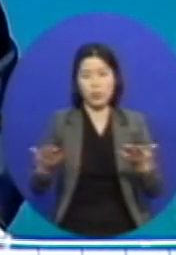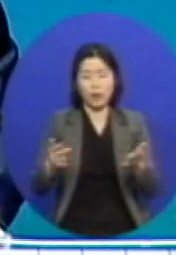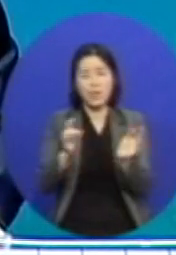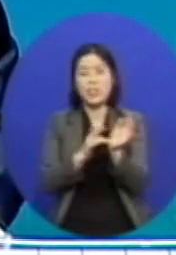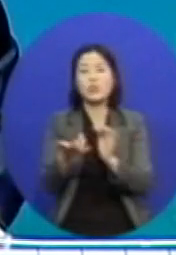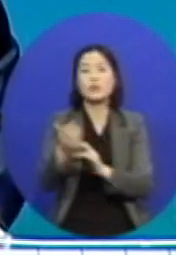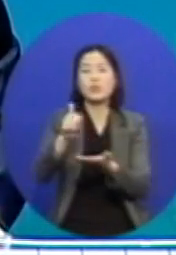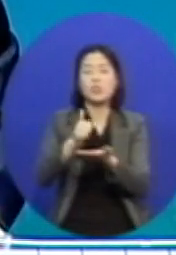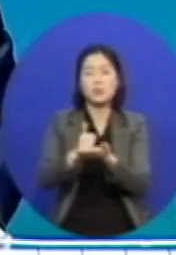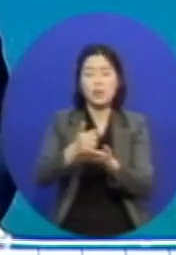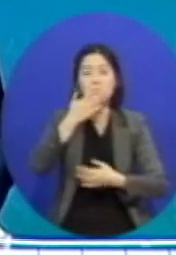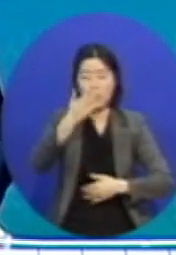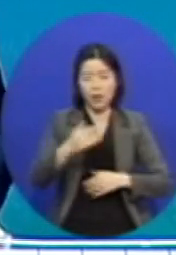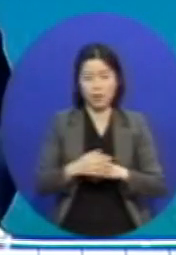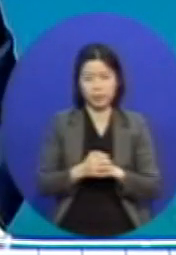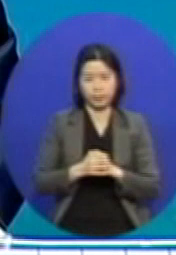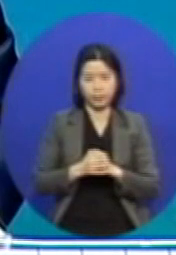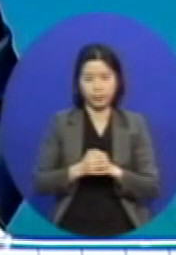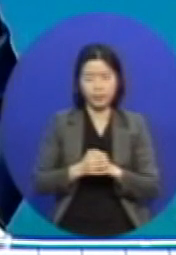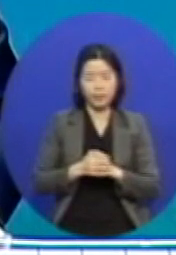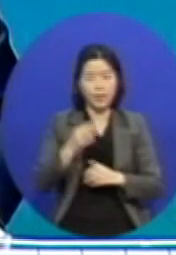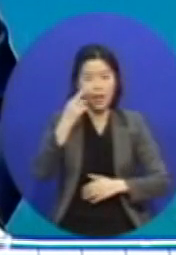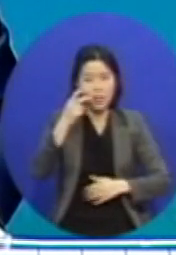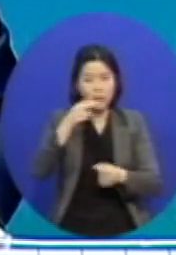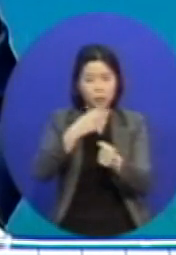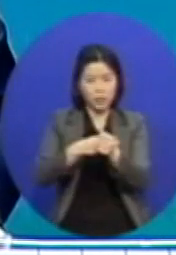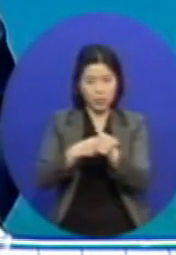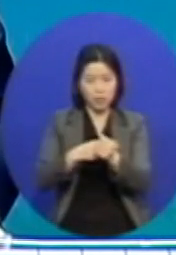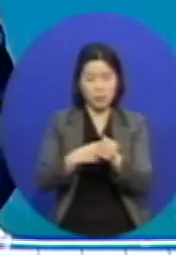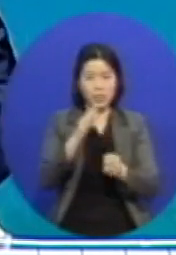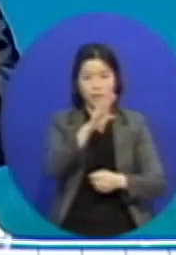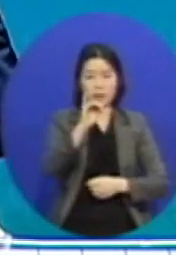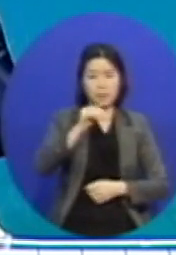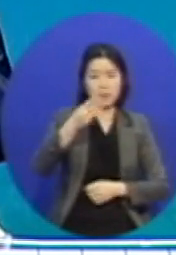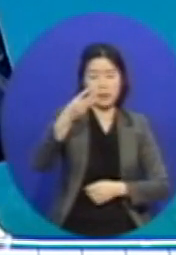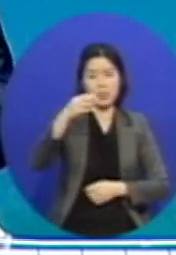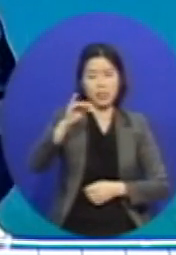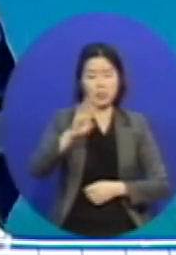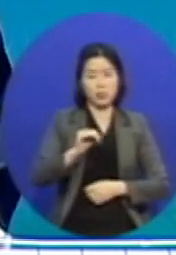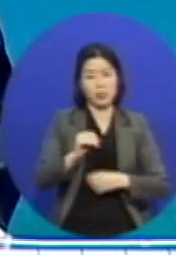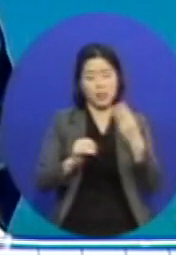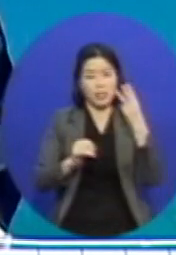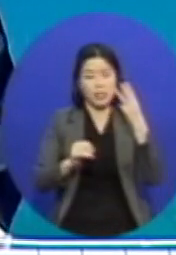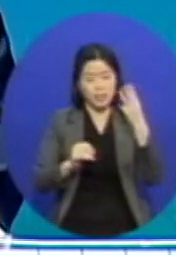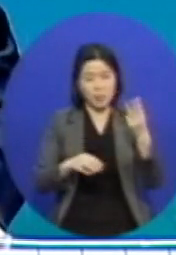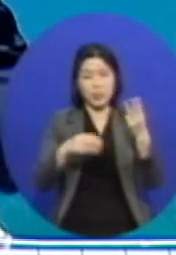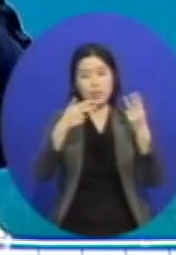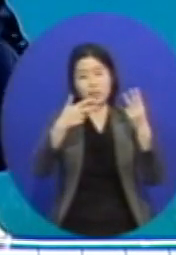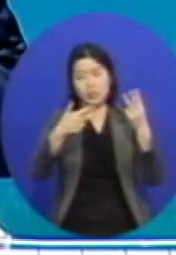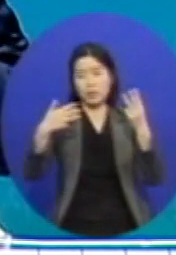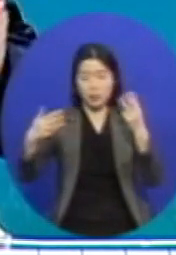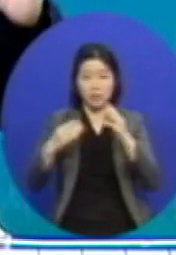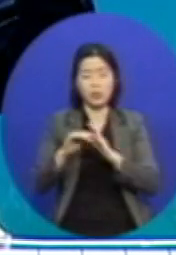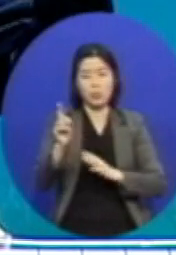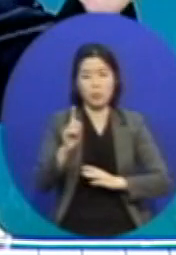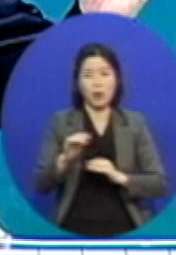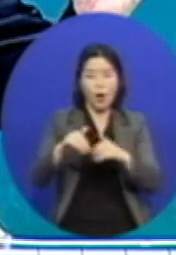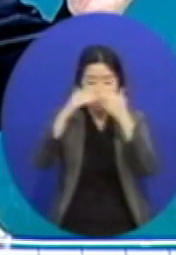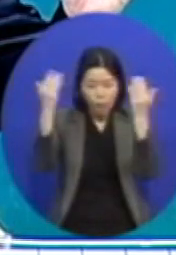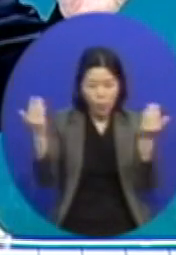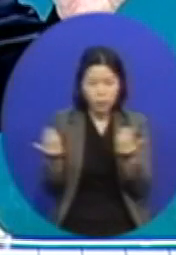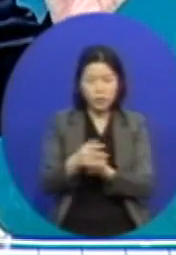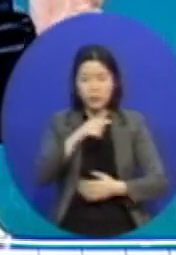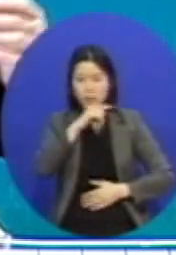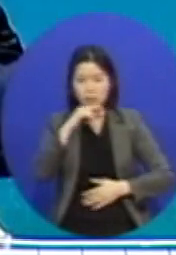말이죠 여러분 사도 바울이 빌립보서 3장 7절 8절에 보면 모든 것을 다 해로